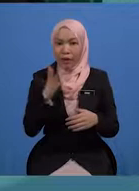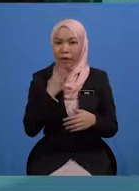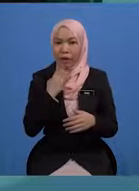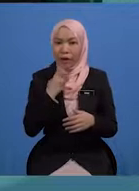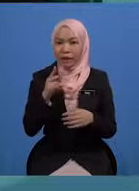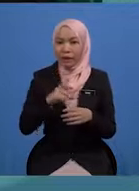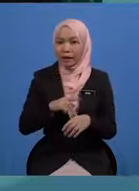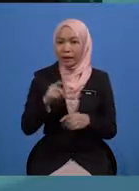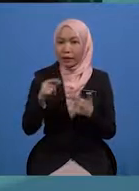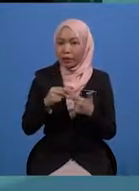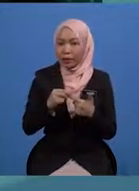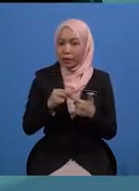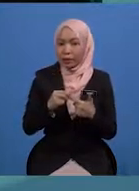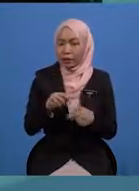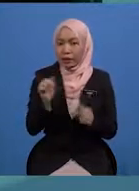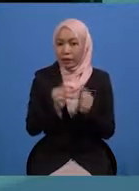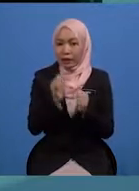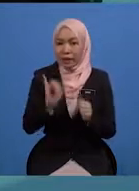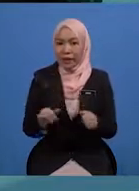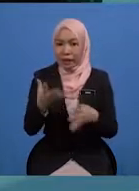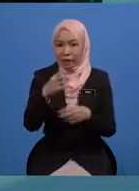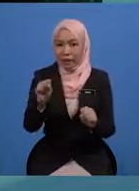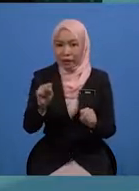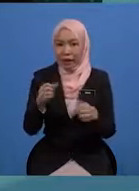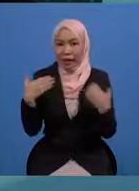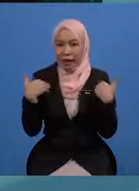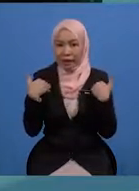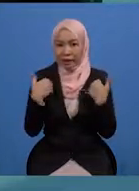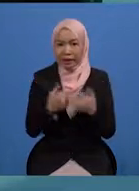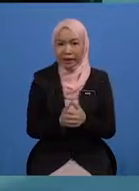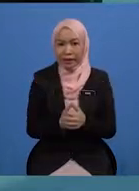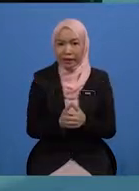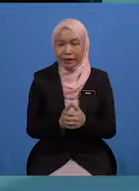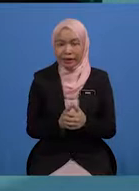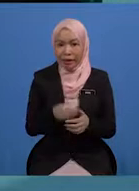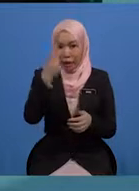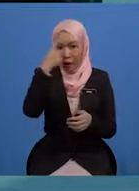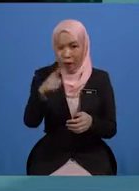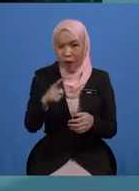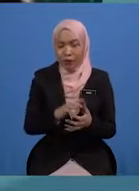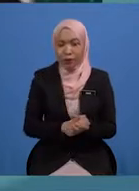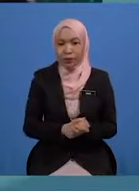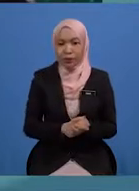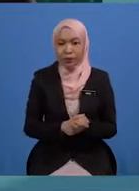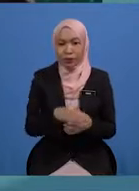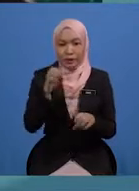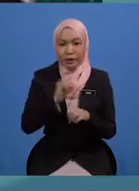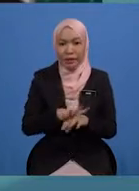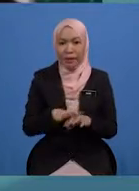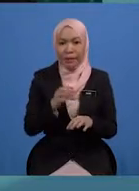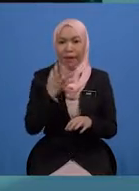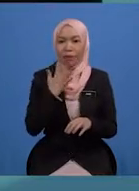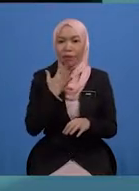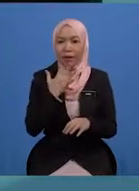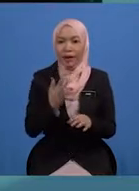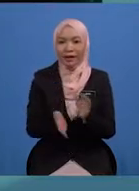ada semasa basah. Ini bertujuan agar penyerapan warna akan menghasilkan ton yang